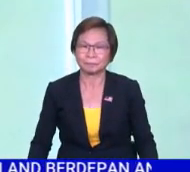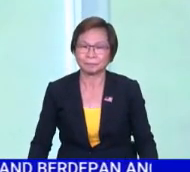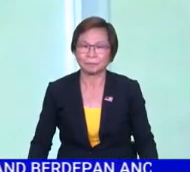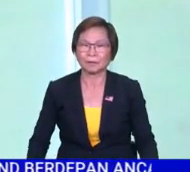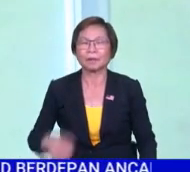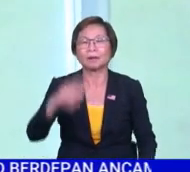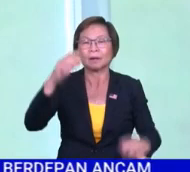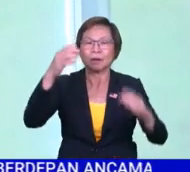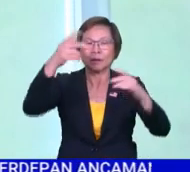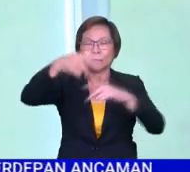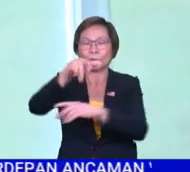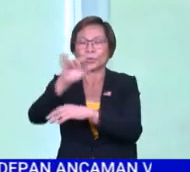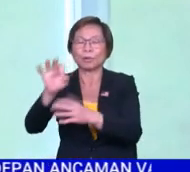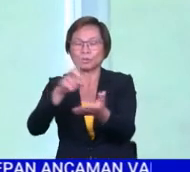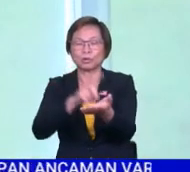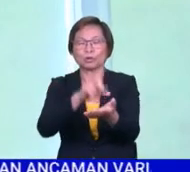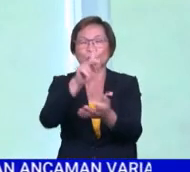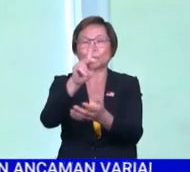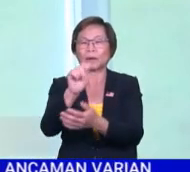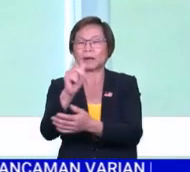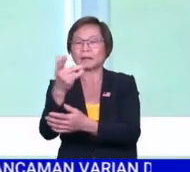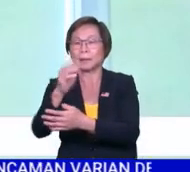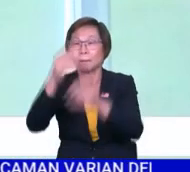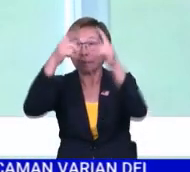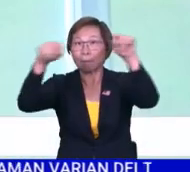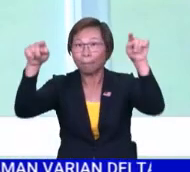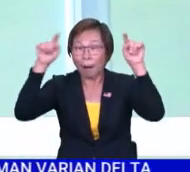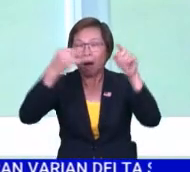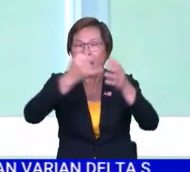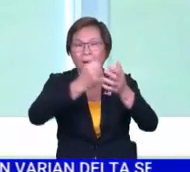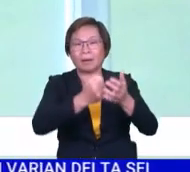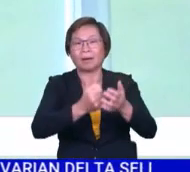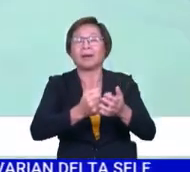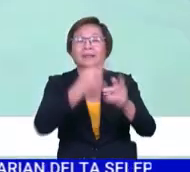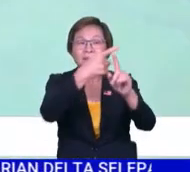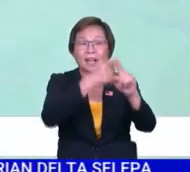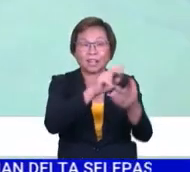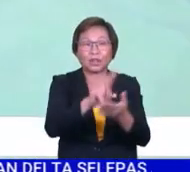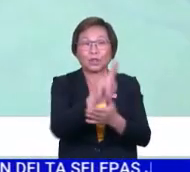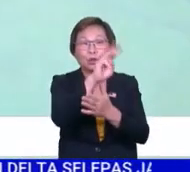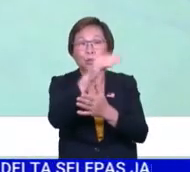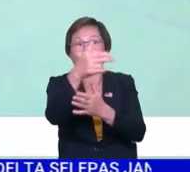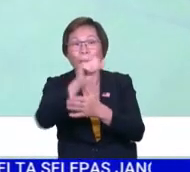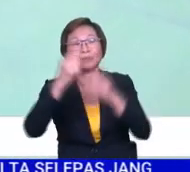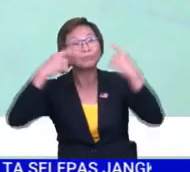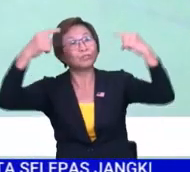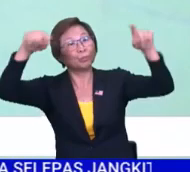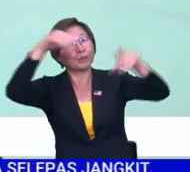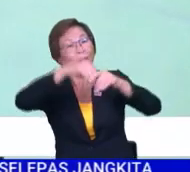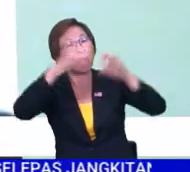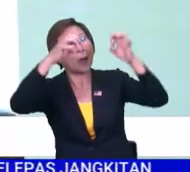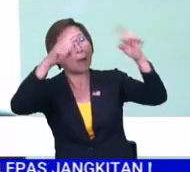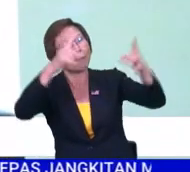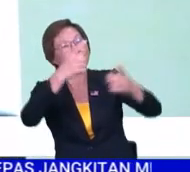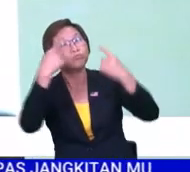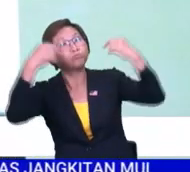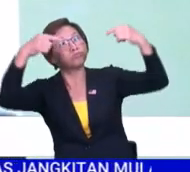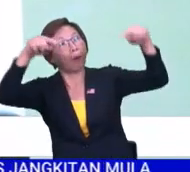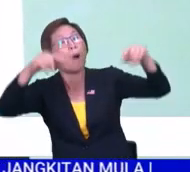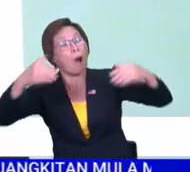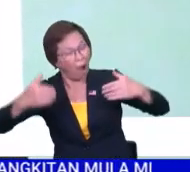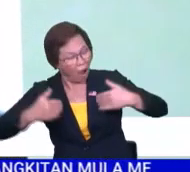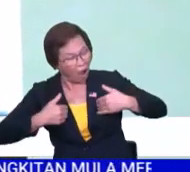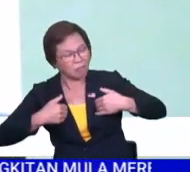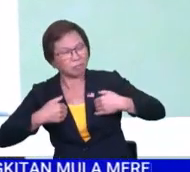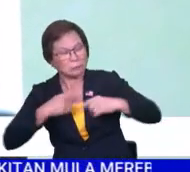Profesor Doktor qadim berkata mahasiswa yang dilahirkan oleh Yuni Mas bukan saja Cemerlang dalam Academy malah mereka perlu